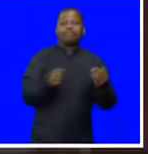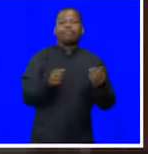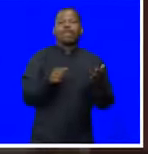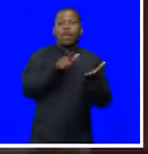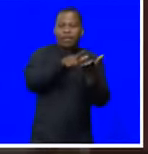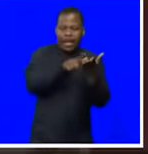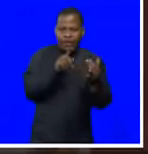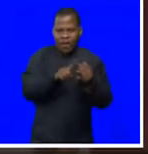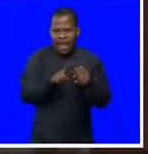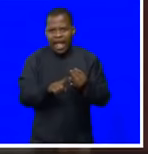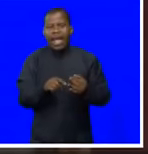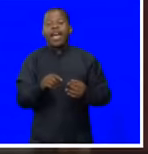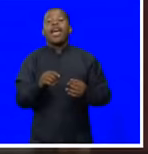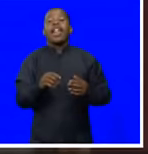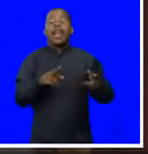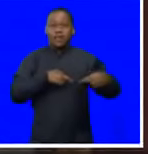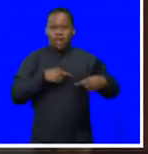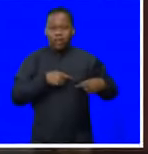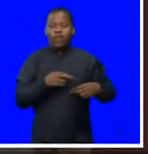bonke balama phoyiseni.